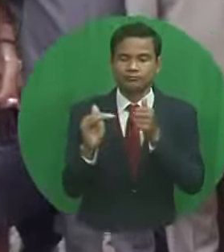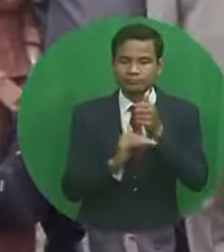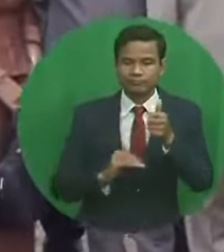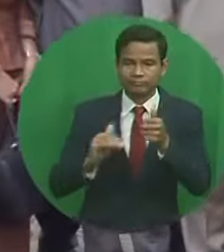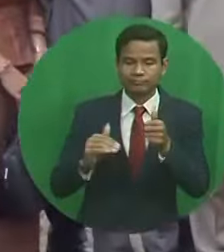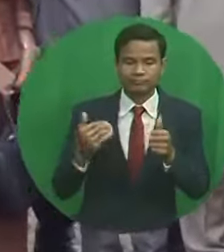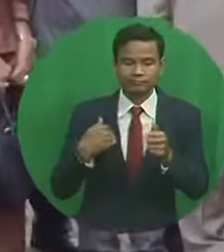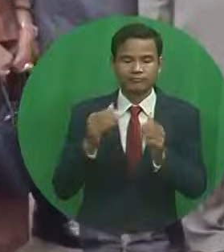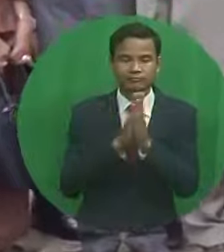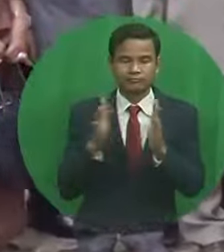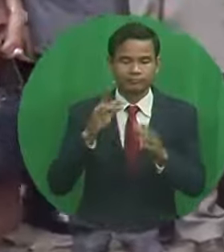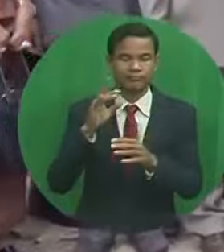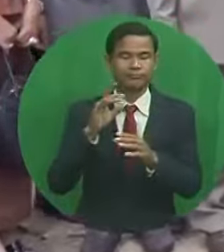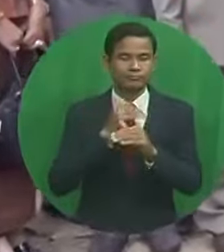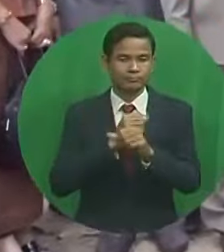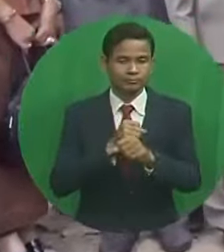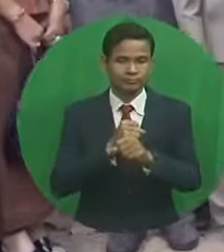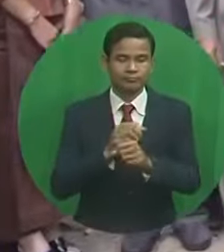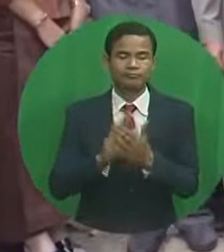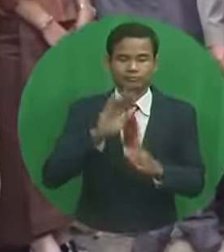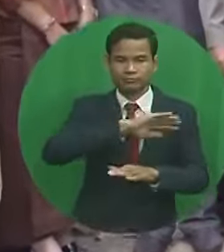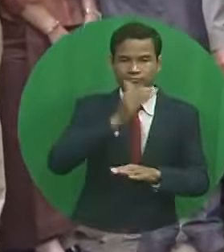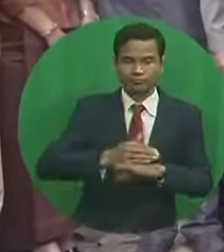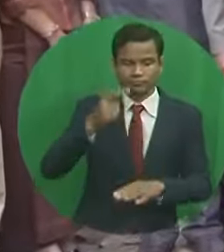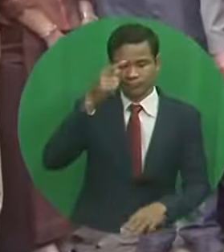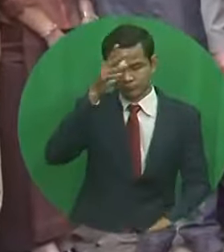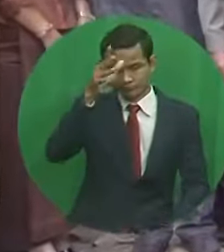ព្រៃកាពីនិងសួនភូតគៀមភ្នំតាម៉ៅ